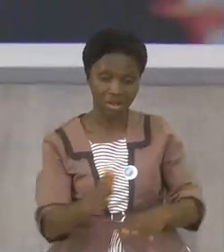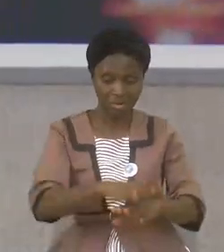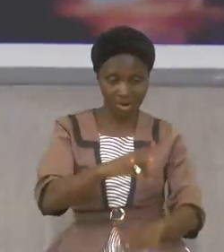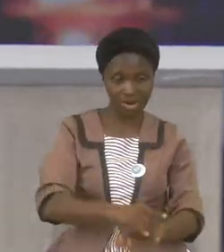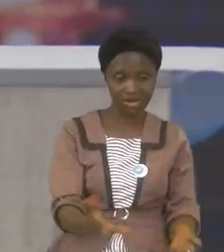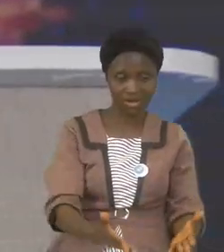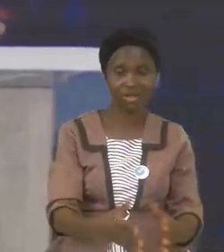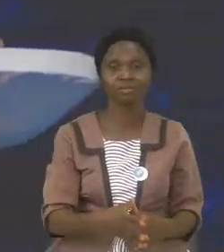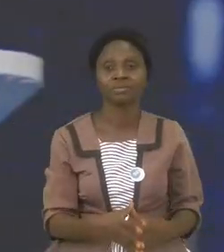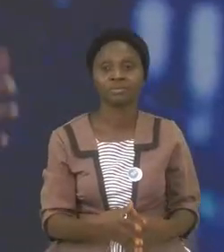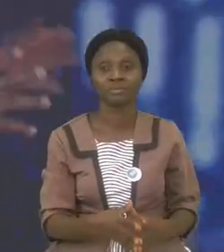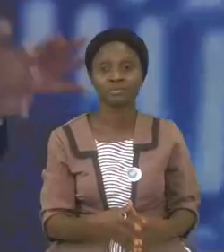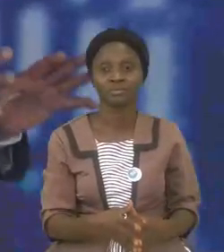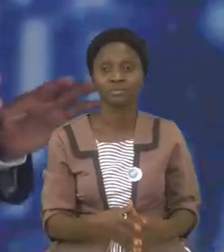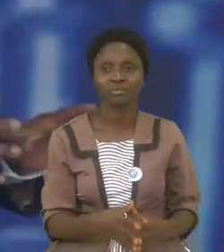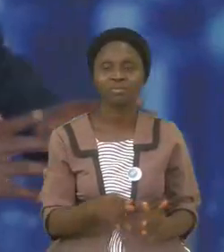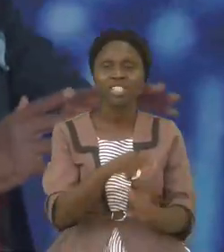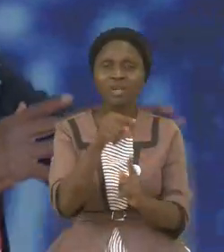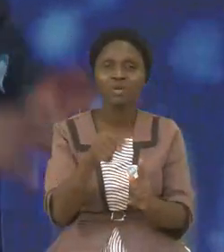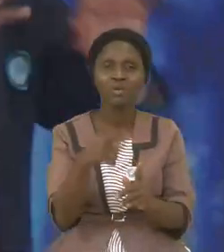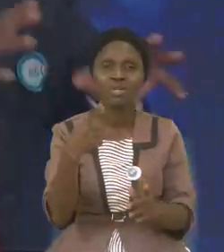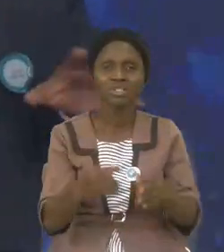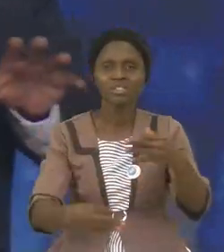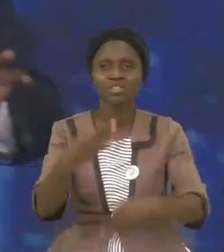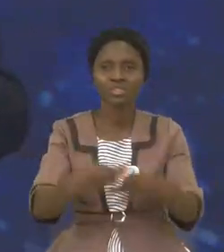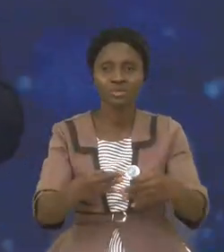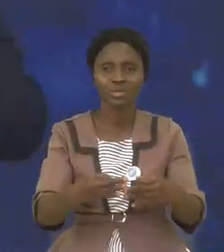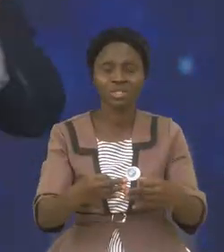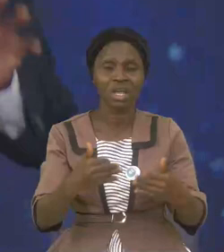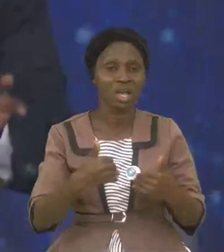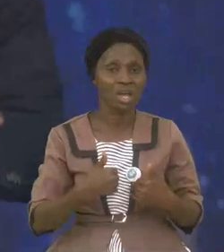au ciel. Je suis Dieu ici sur terre.